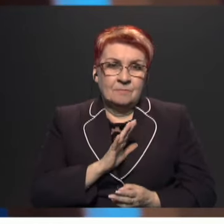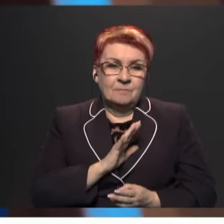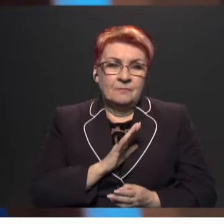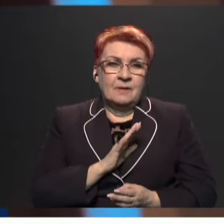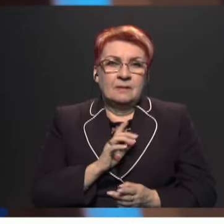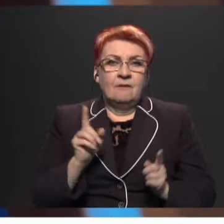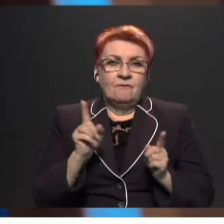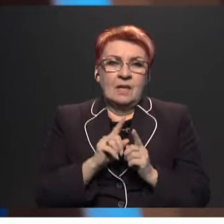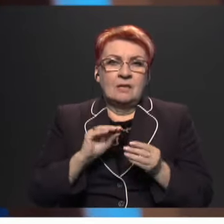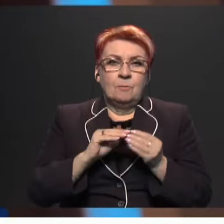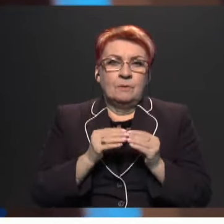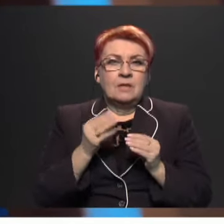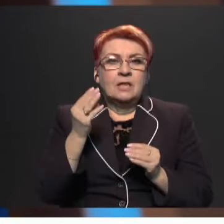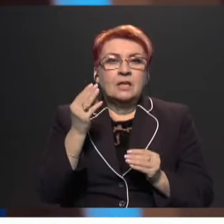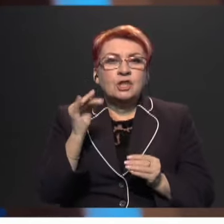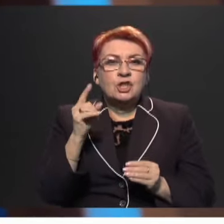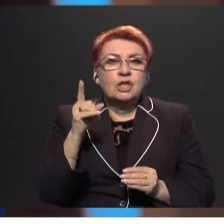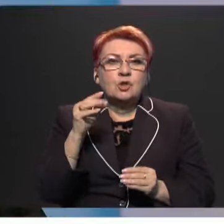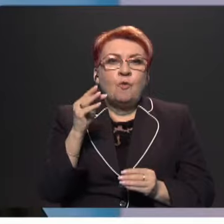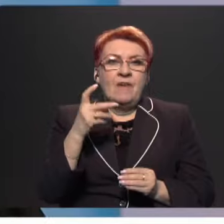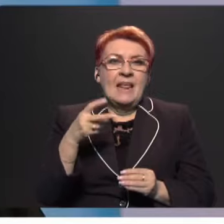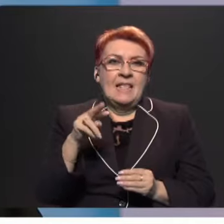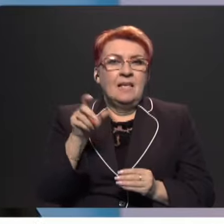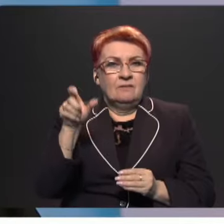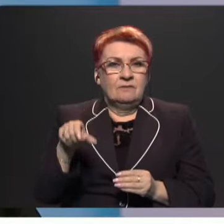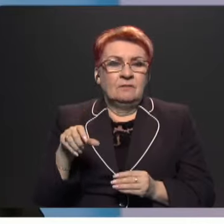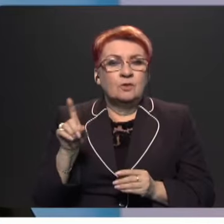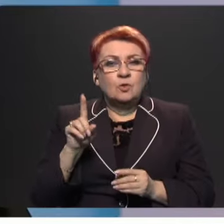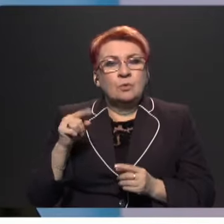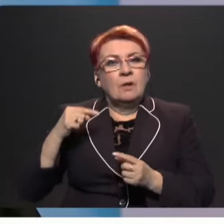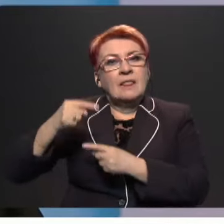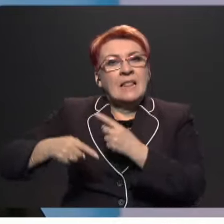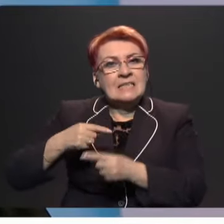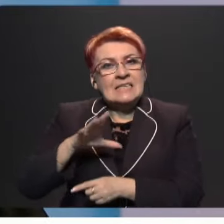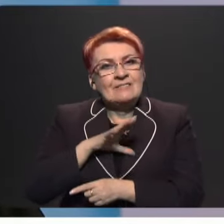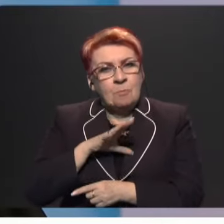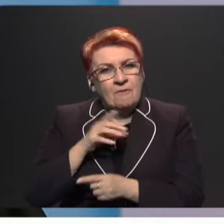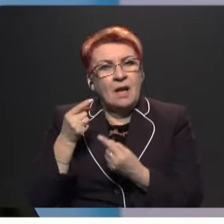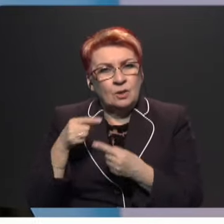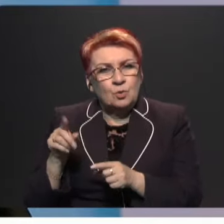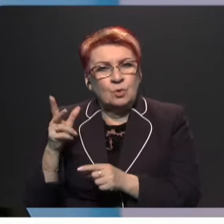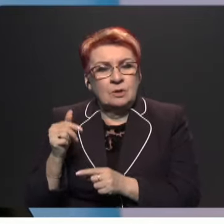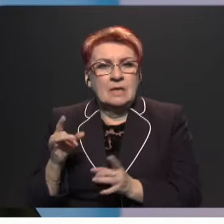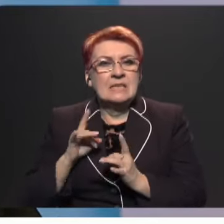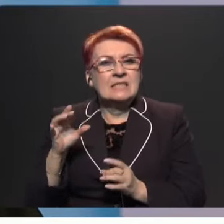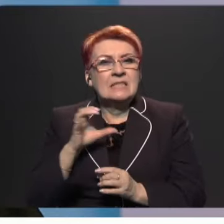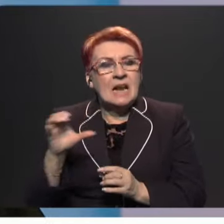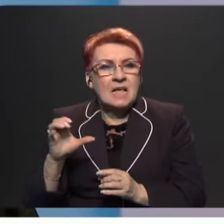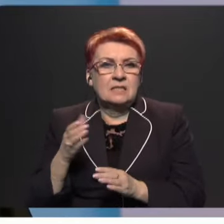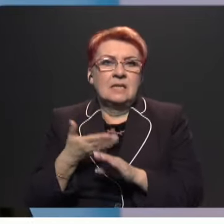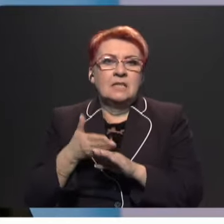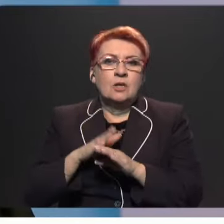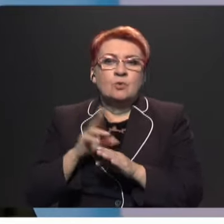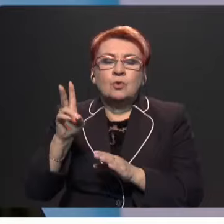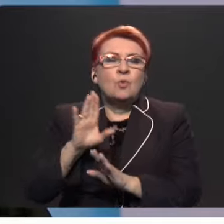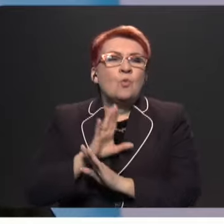таких проблемах шизофренических. Что-то от родителей, какой-то стресс, какая-то тяжелая